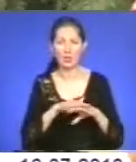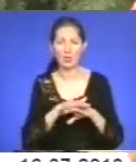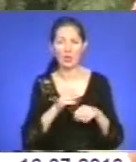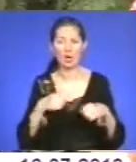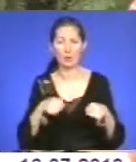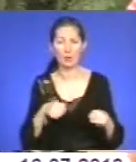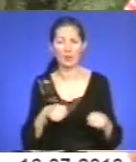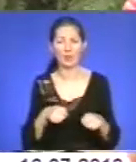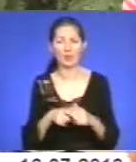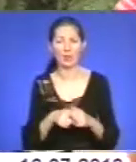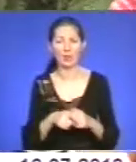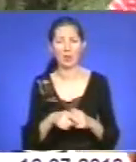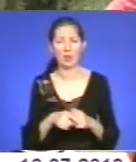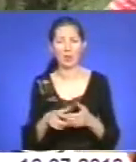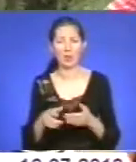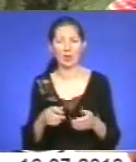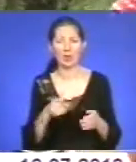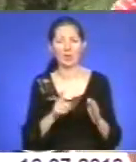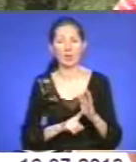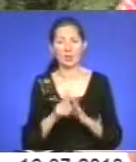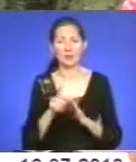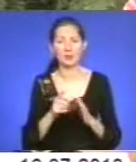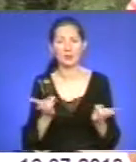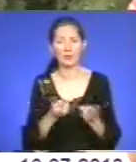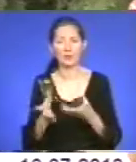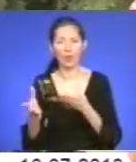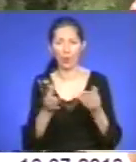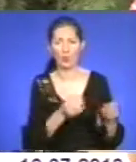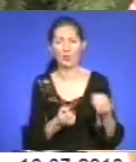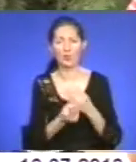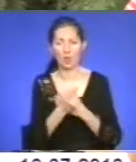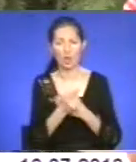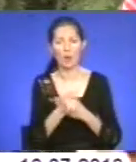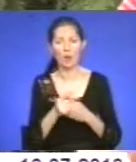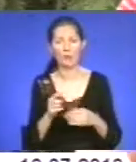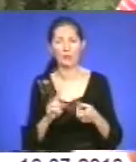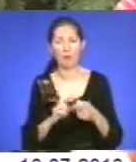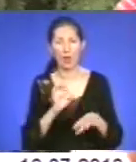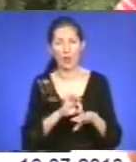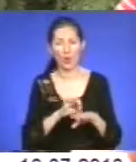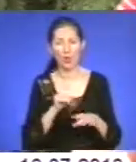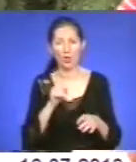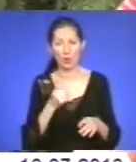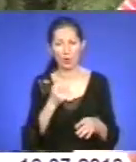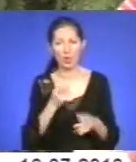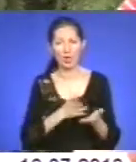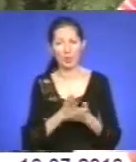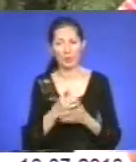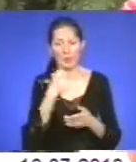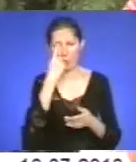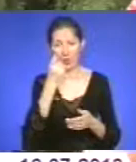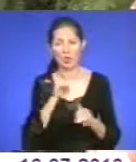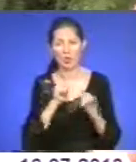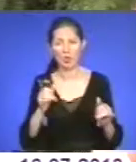Зокрема, це вплив на джерело збудника, і другий напрямок – це попередження розвитку сказу в людей,